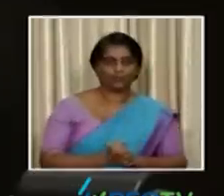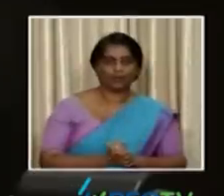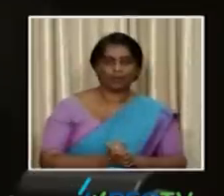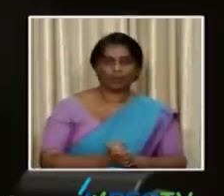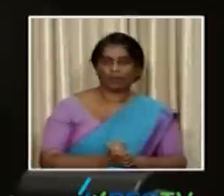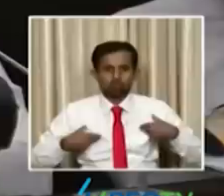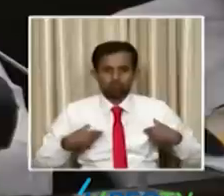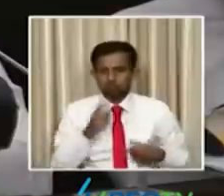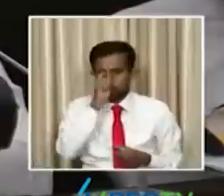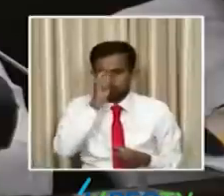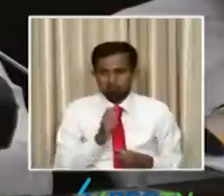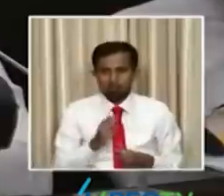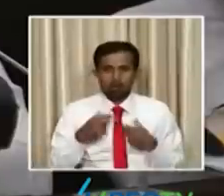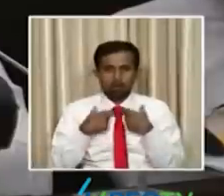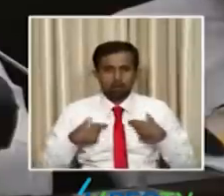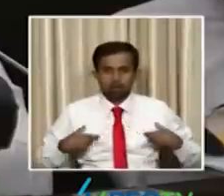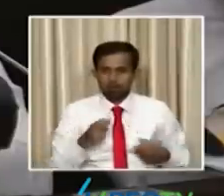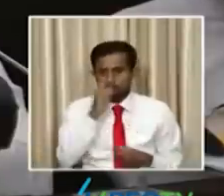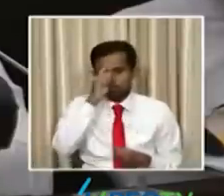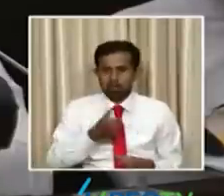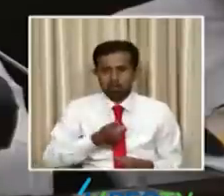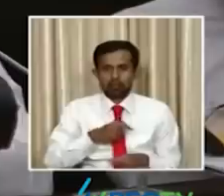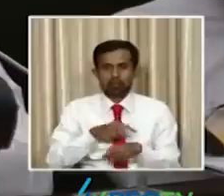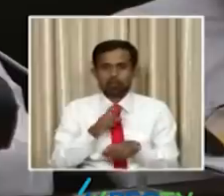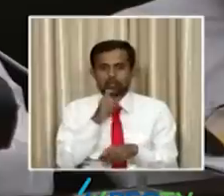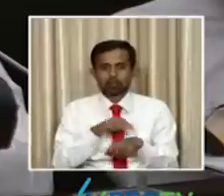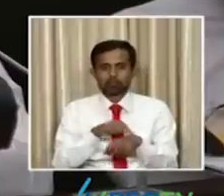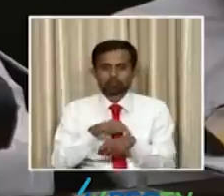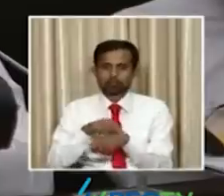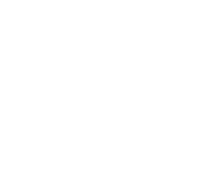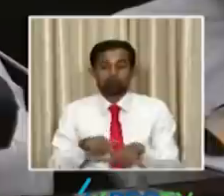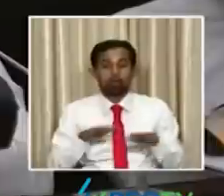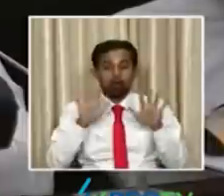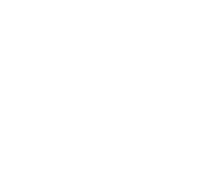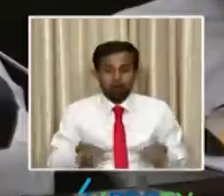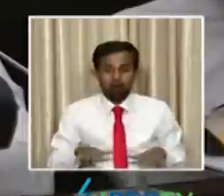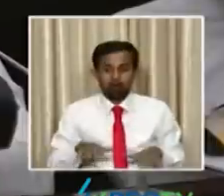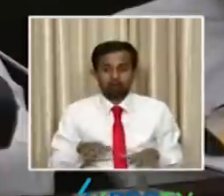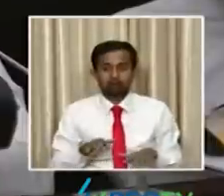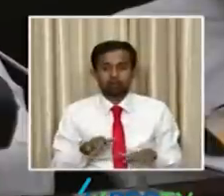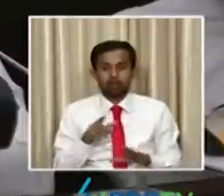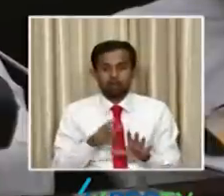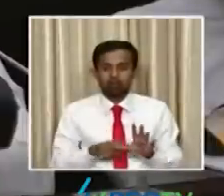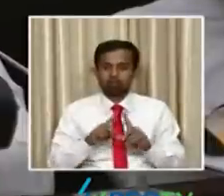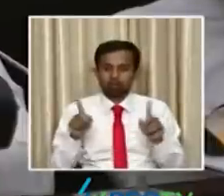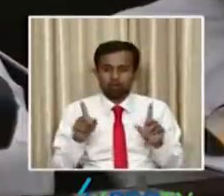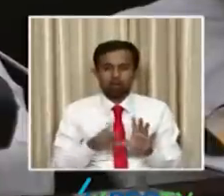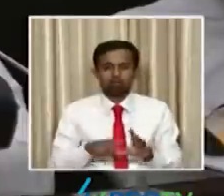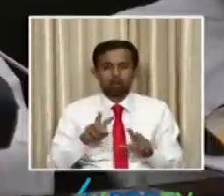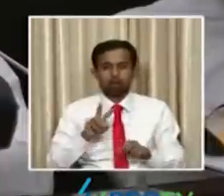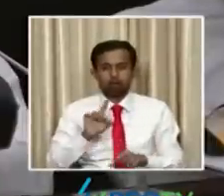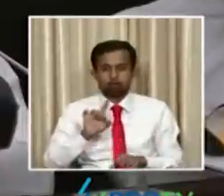ඒ ගැන සතුටු වෙනවා අපි. නීතිඥ මාතුරු නම් කැමති නඩු දිග්ගැසෙනවට. හැබැයි අවසානයේ අවුරුදු 10ක් 15ක් 20ක්